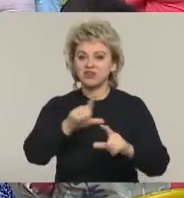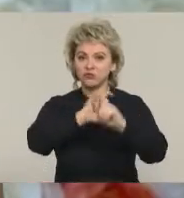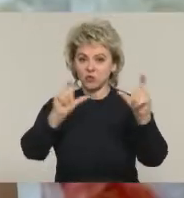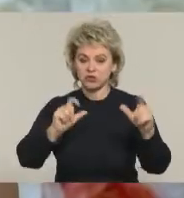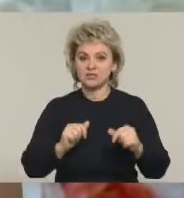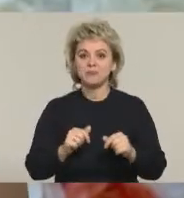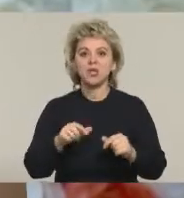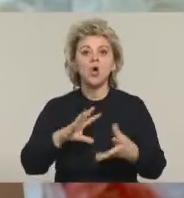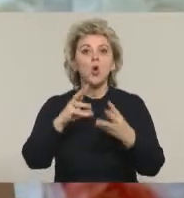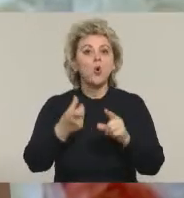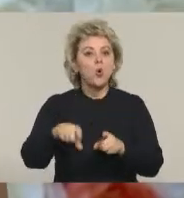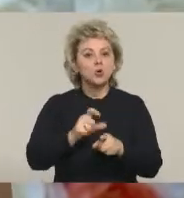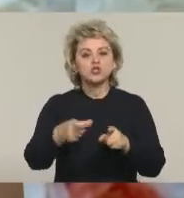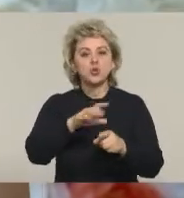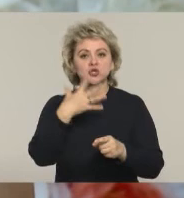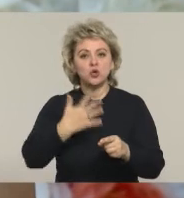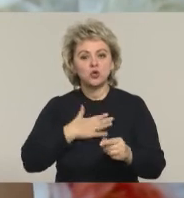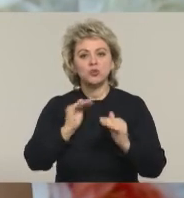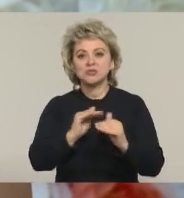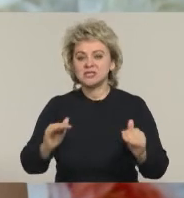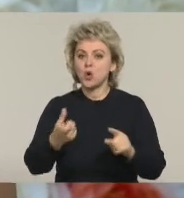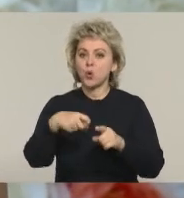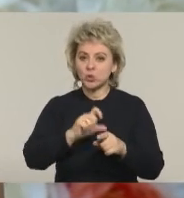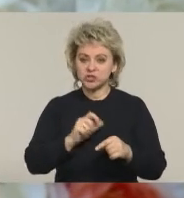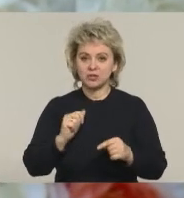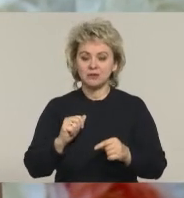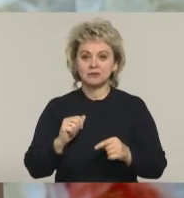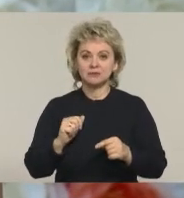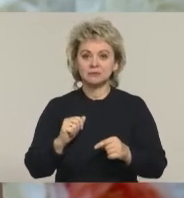фонде. Очень, очень люблю детей, очень.